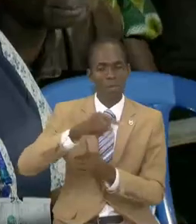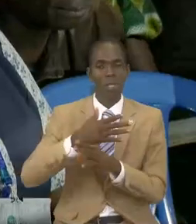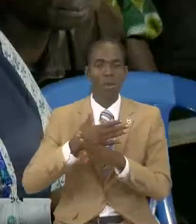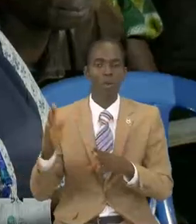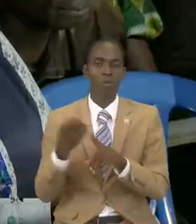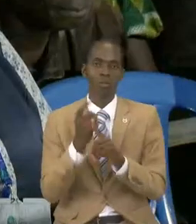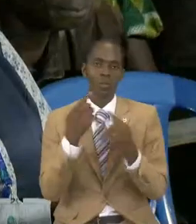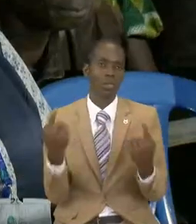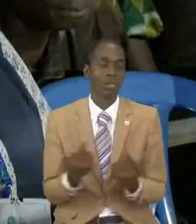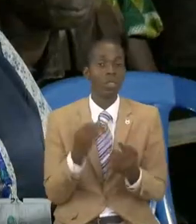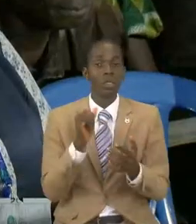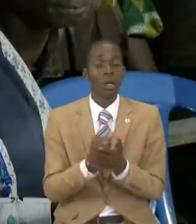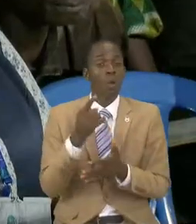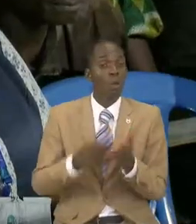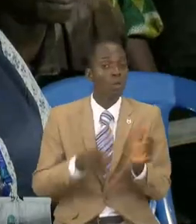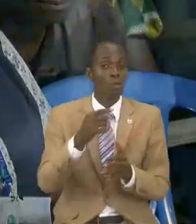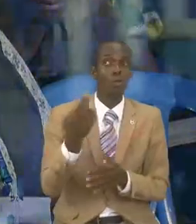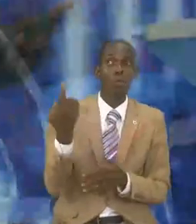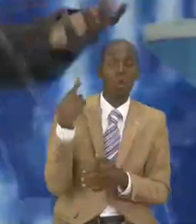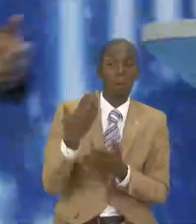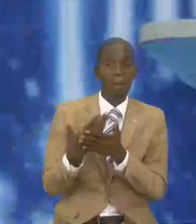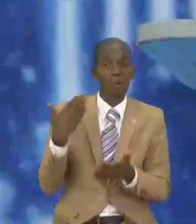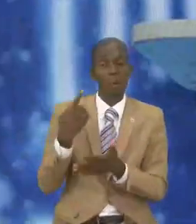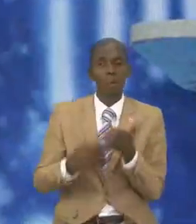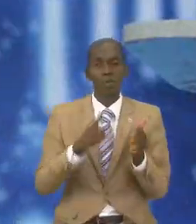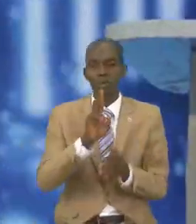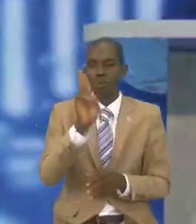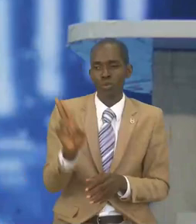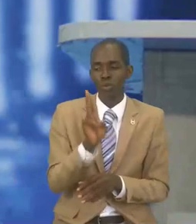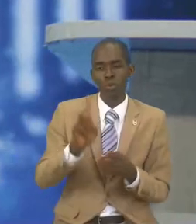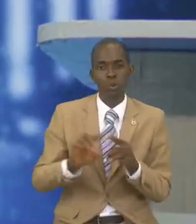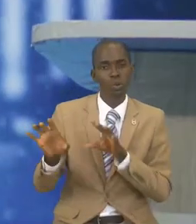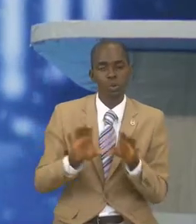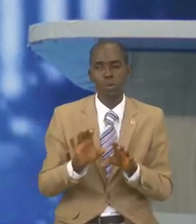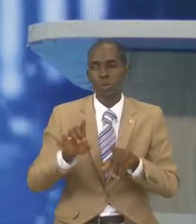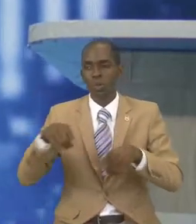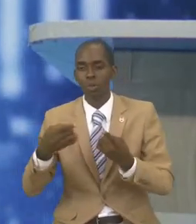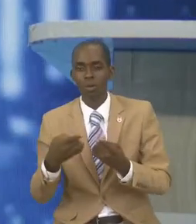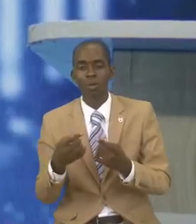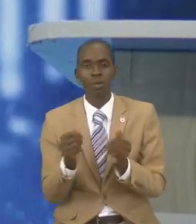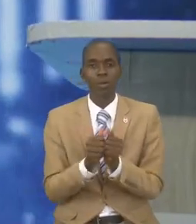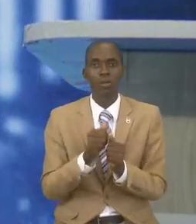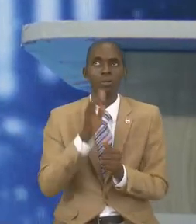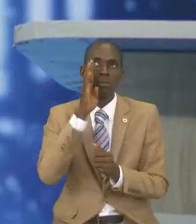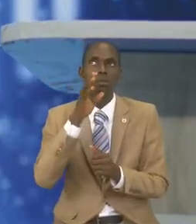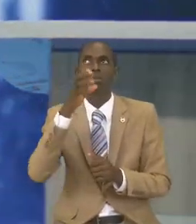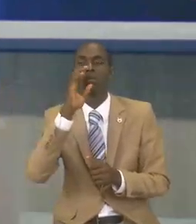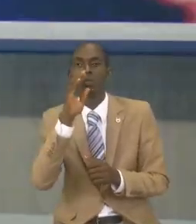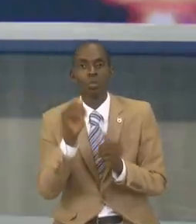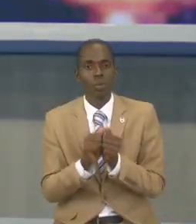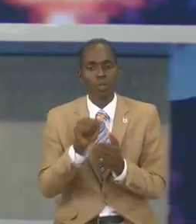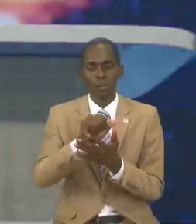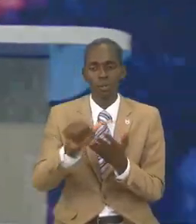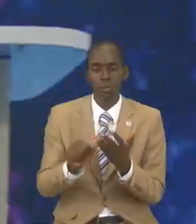péché, ce que tu étais par le passé, ce que tu faisais avant, là où tu allais, et la boisson, l'adultère,